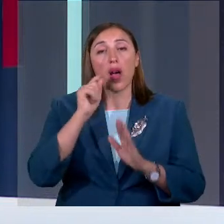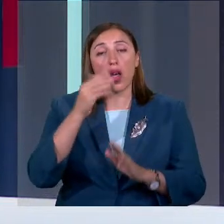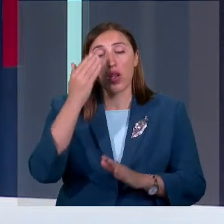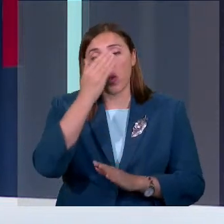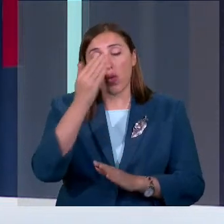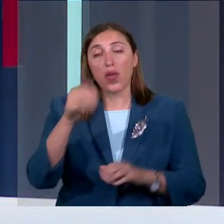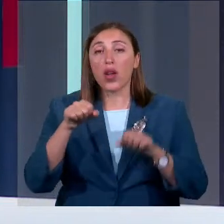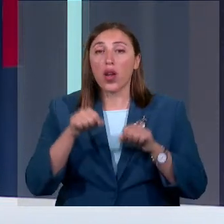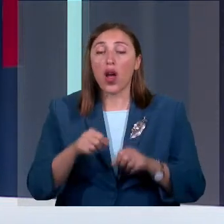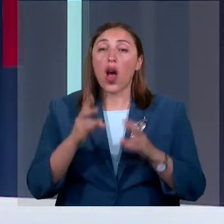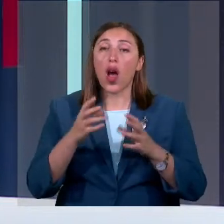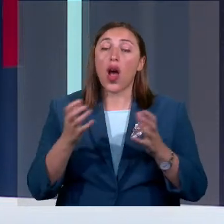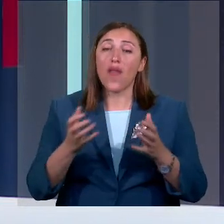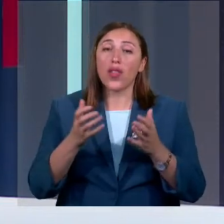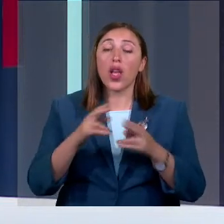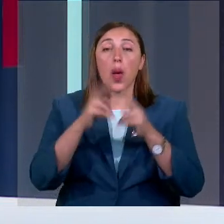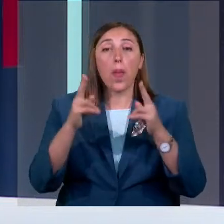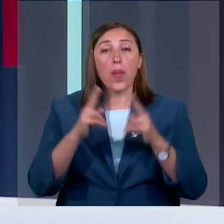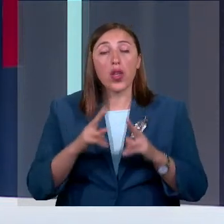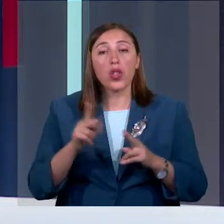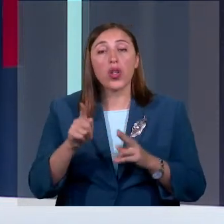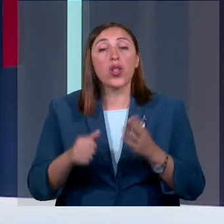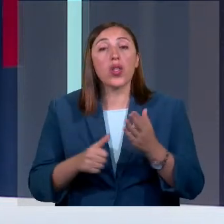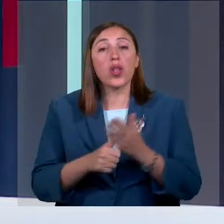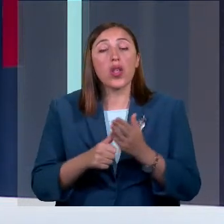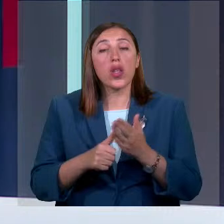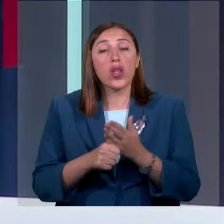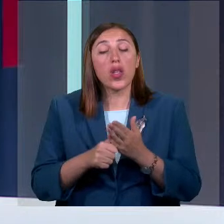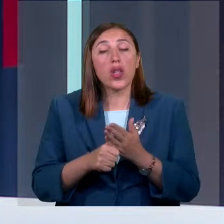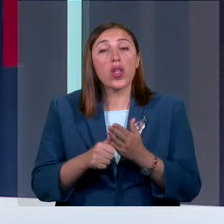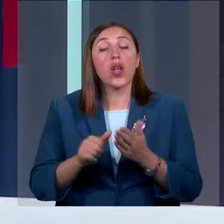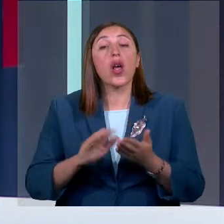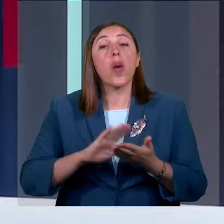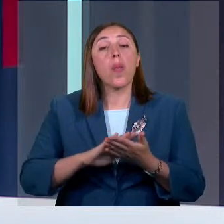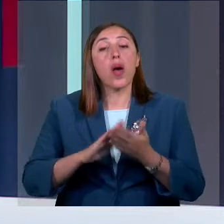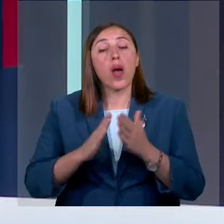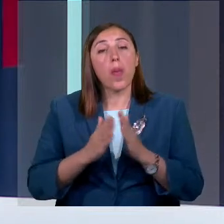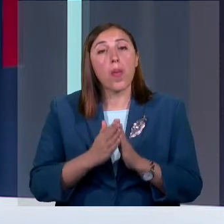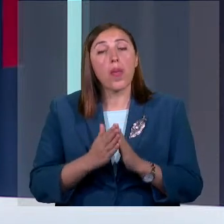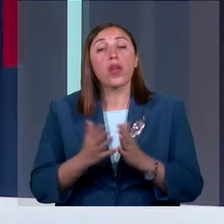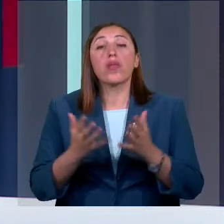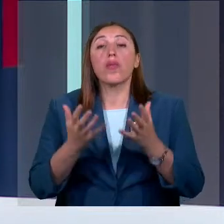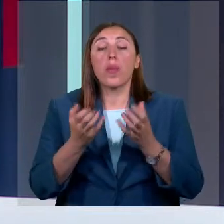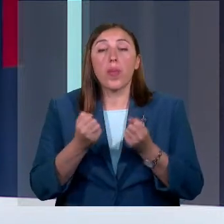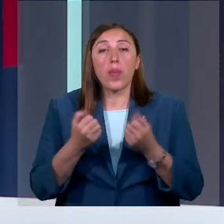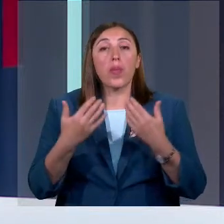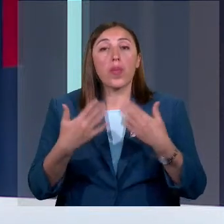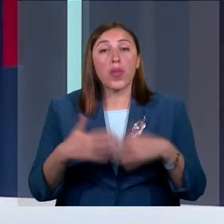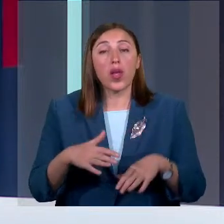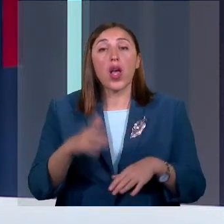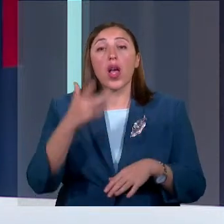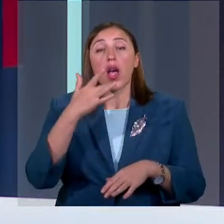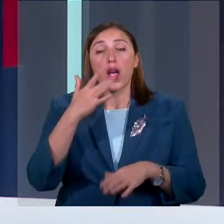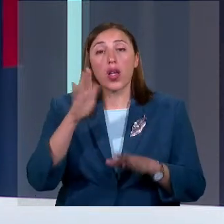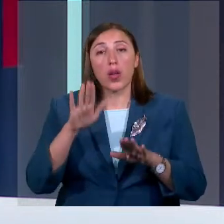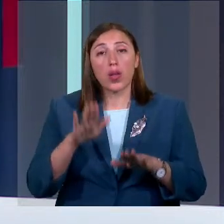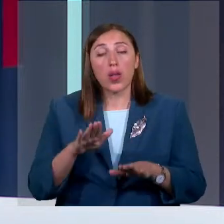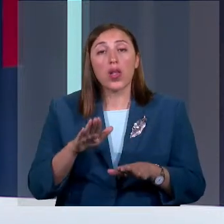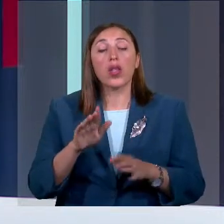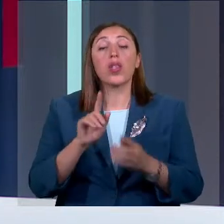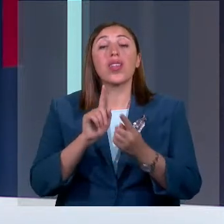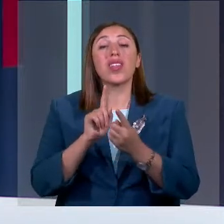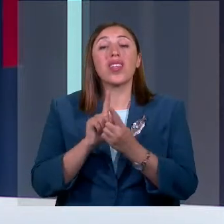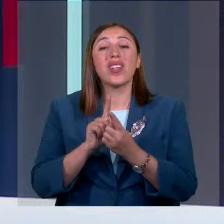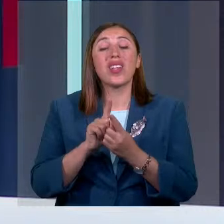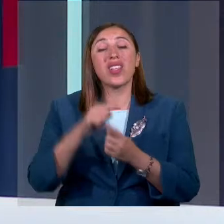ու անվտանգությունը միջազգային հովանու ներքո քննարկելու պայմանավորվածություն է ձեռք բերվել։ Նրա հետ Վաշինգտոնում բանակցած